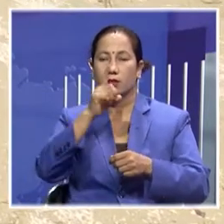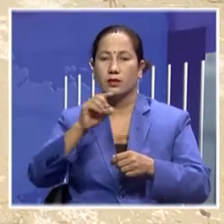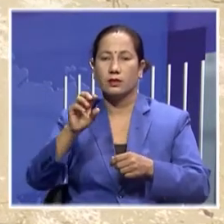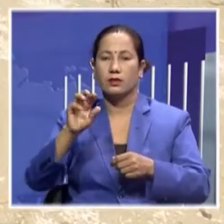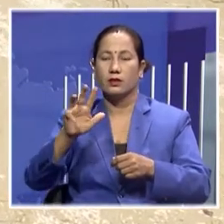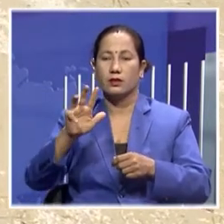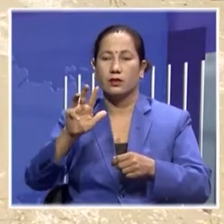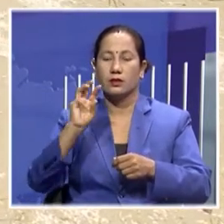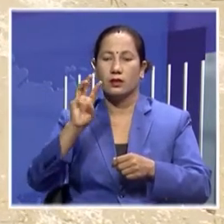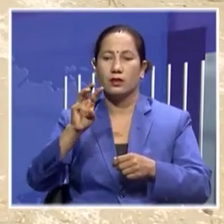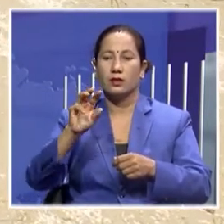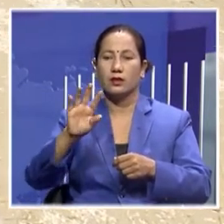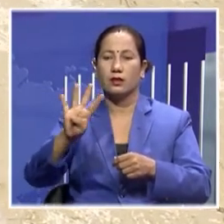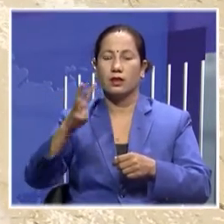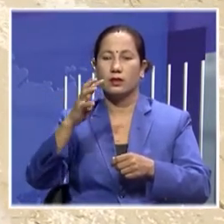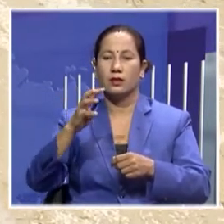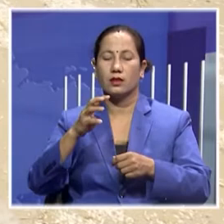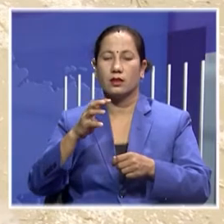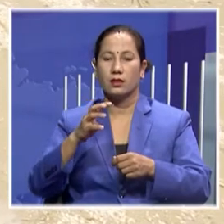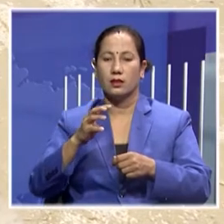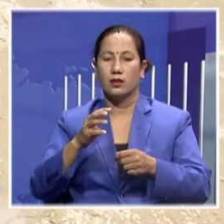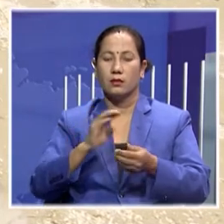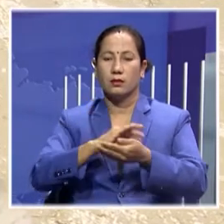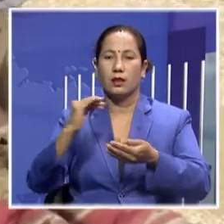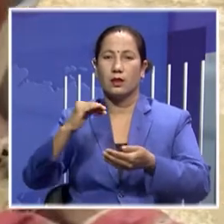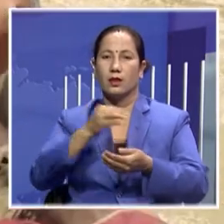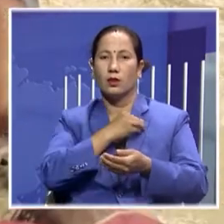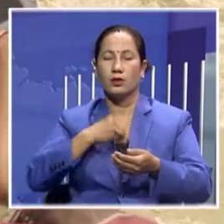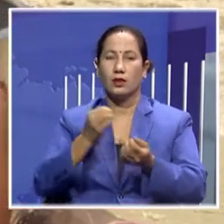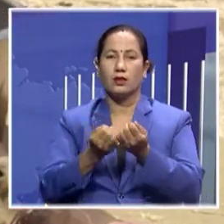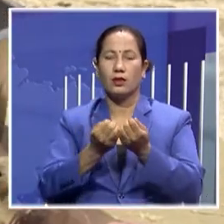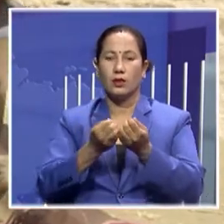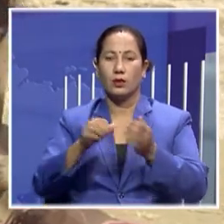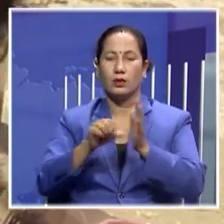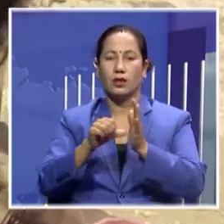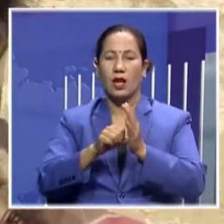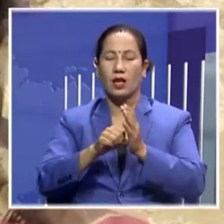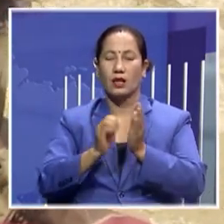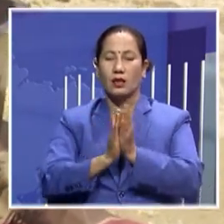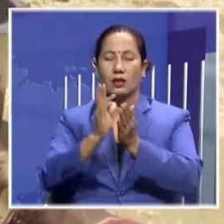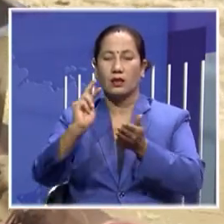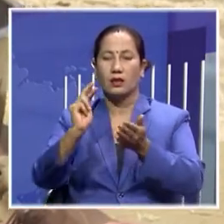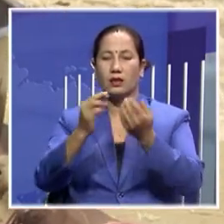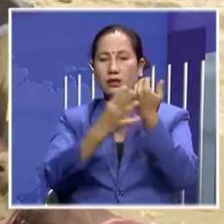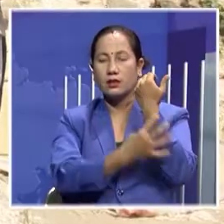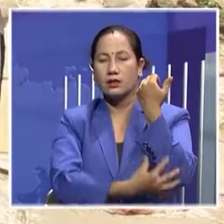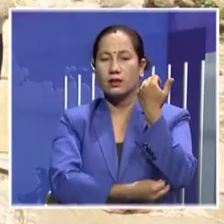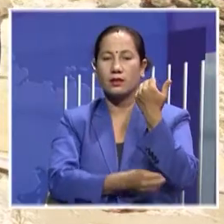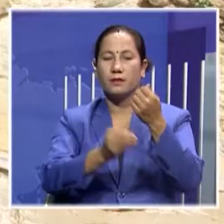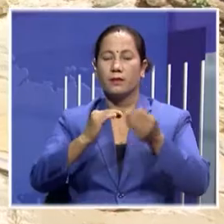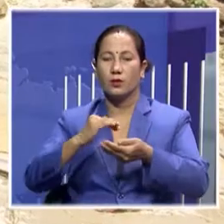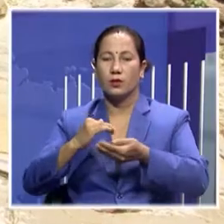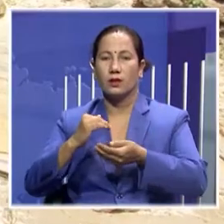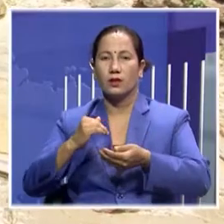19,442 बालबालिकाको उपचार गरेको जनाएको छ। जिल्लाका दलित, मुक्त हलिया तथा विपन्न परिवारका बालबालिकामा कुपोषणको